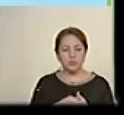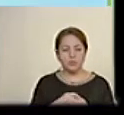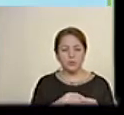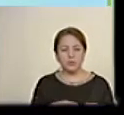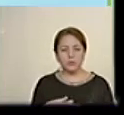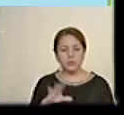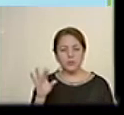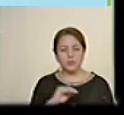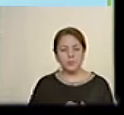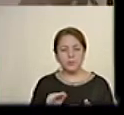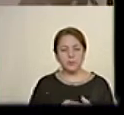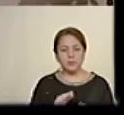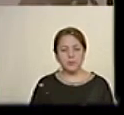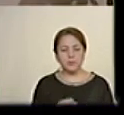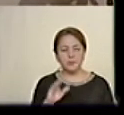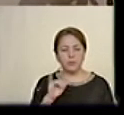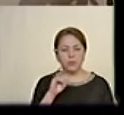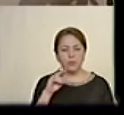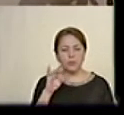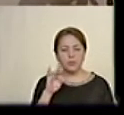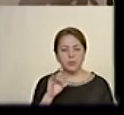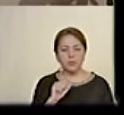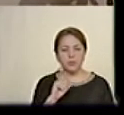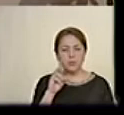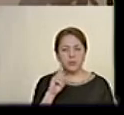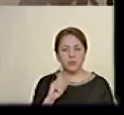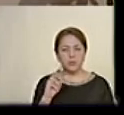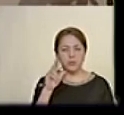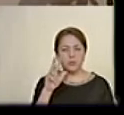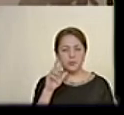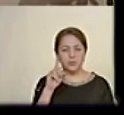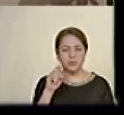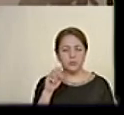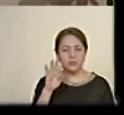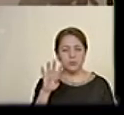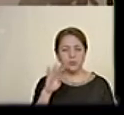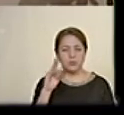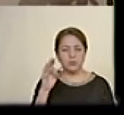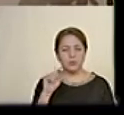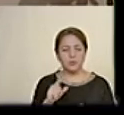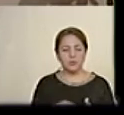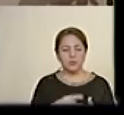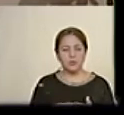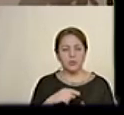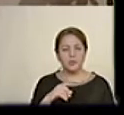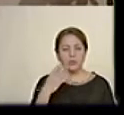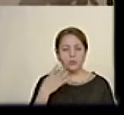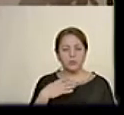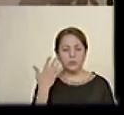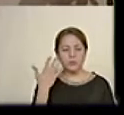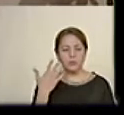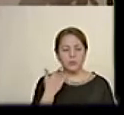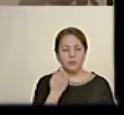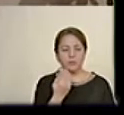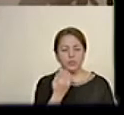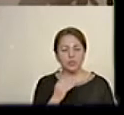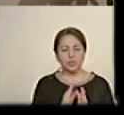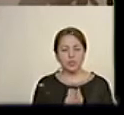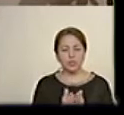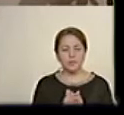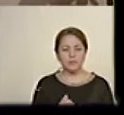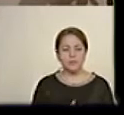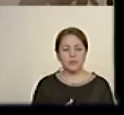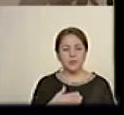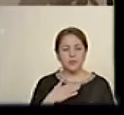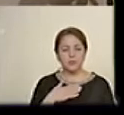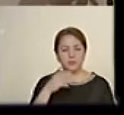письменно выполнить упражнение 103, 104 на странице 45 ваших учебников.